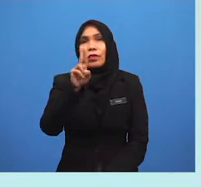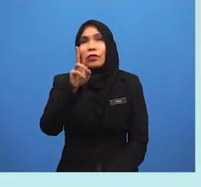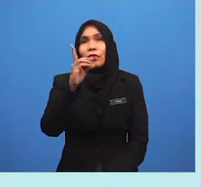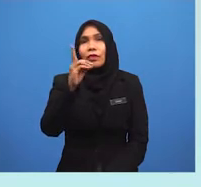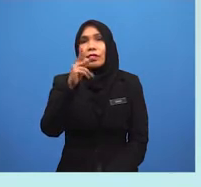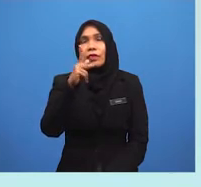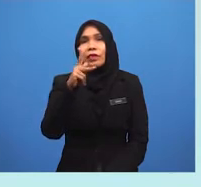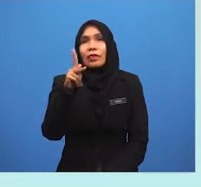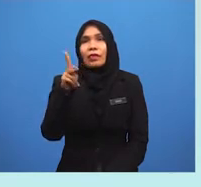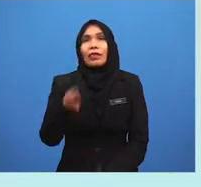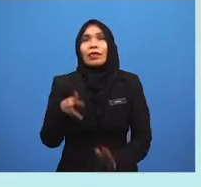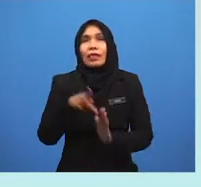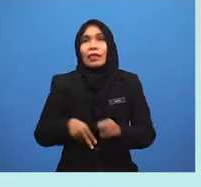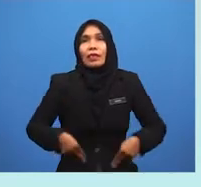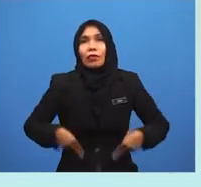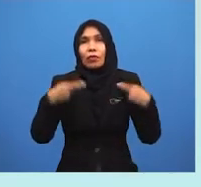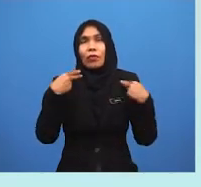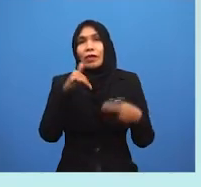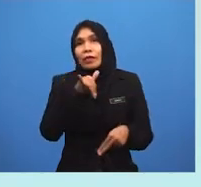Murid-murid, dah dapat jawapan?